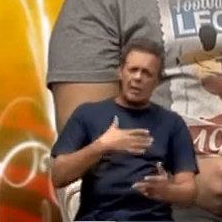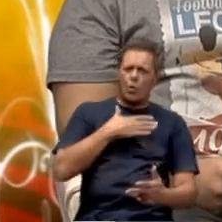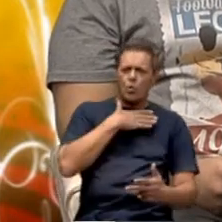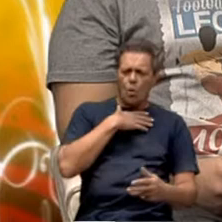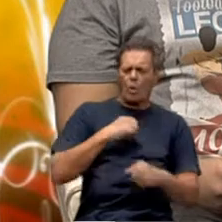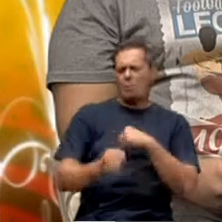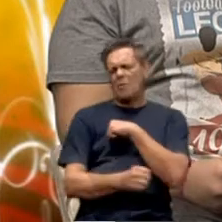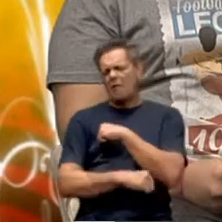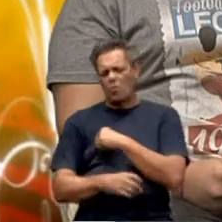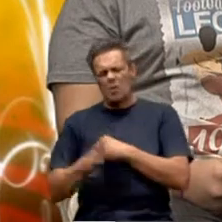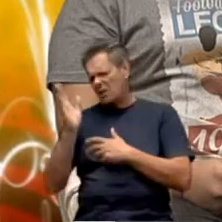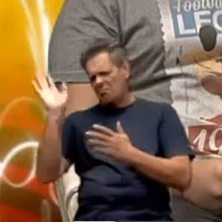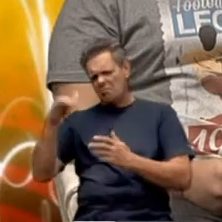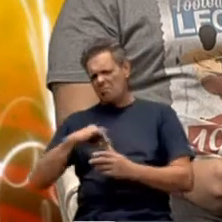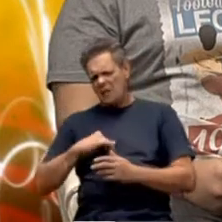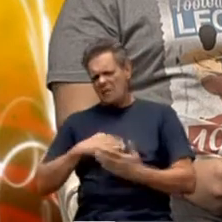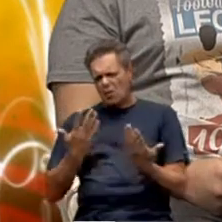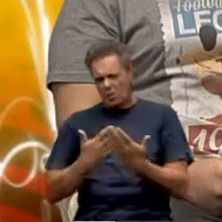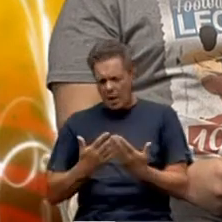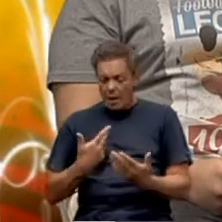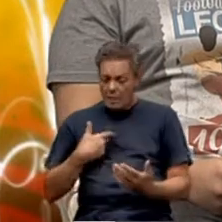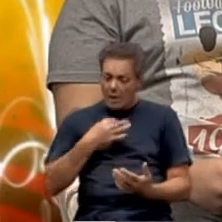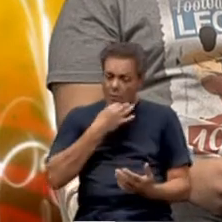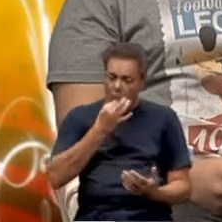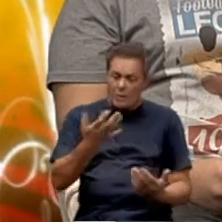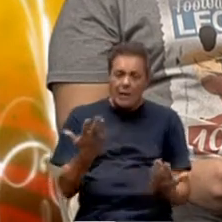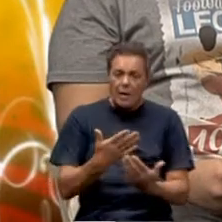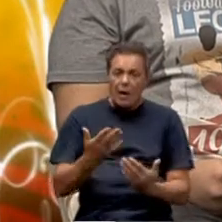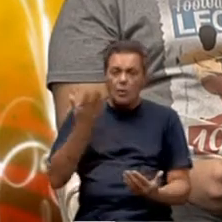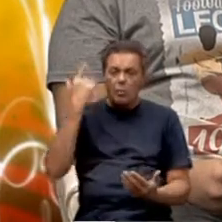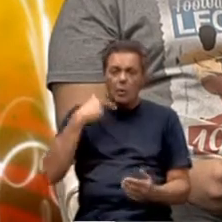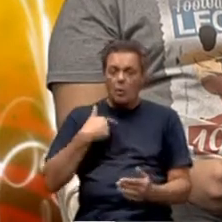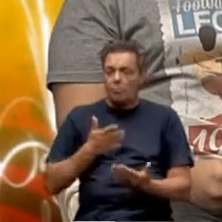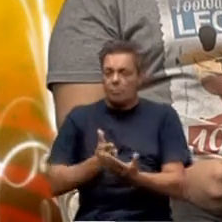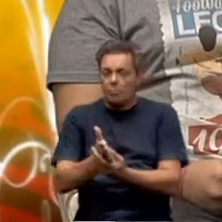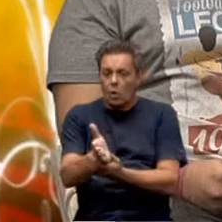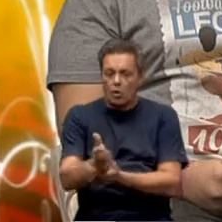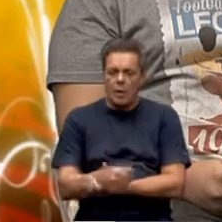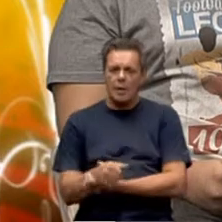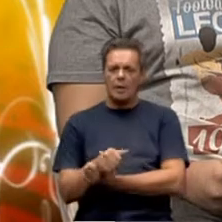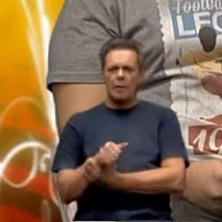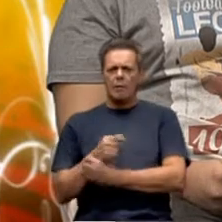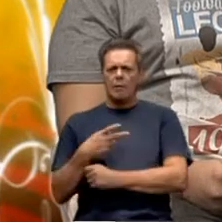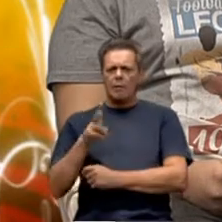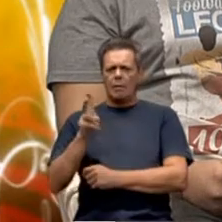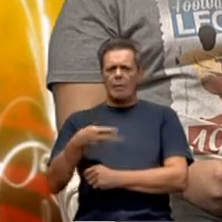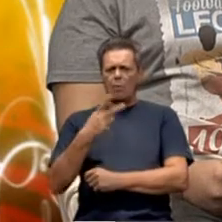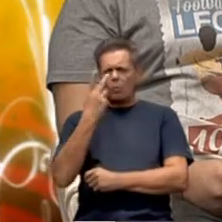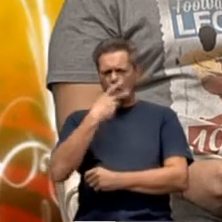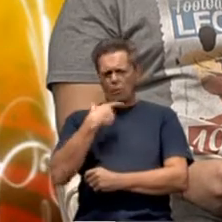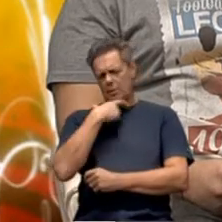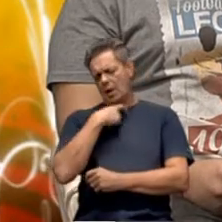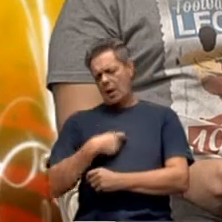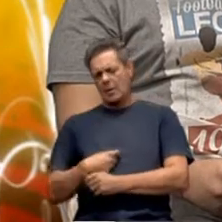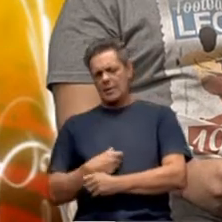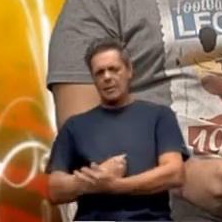ili ne znam bilo gdje, da nas mogu pitati kako smo mi to prošli, da mogu računati na nas. Računati na